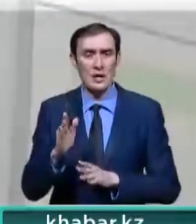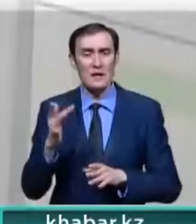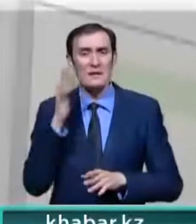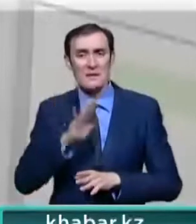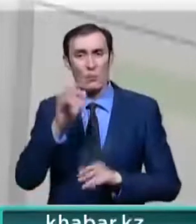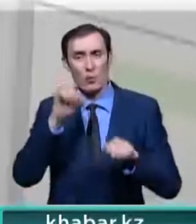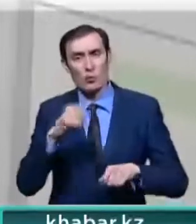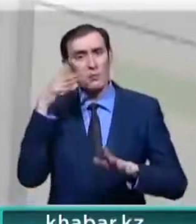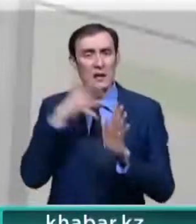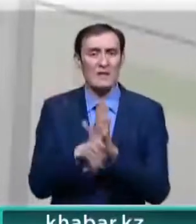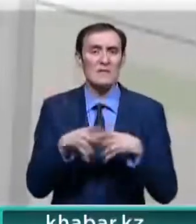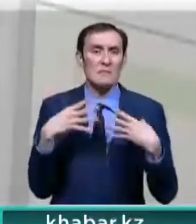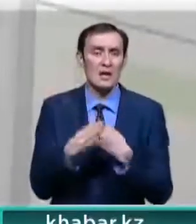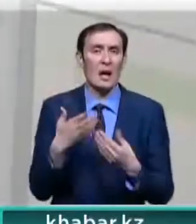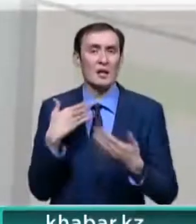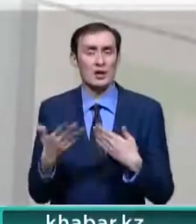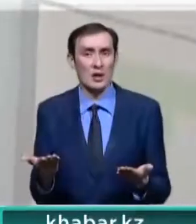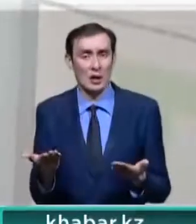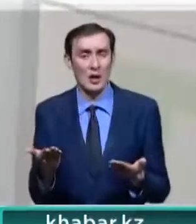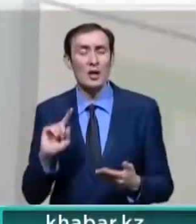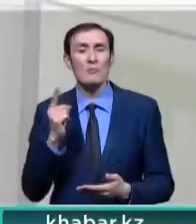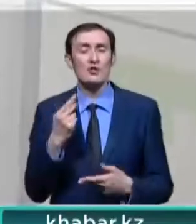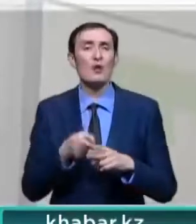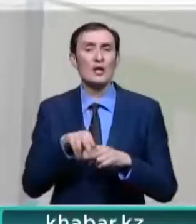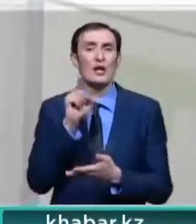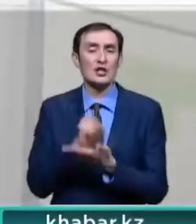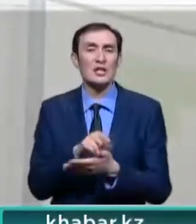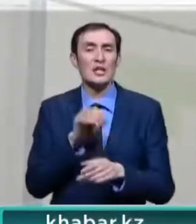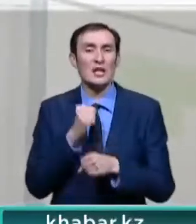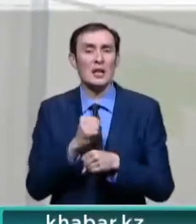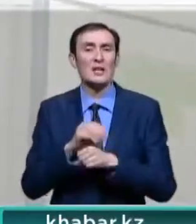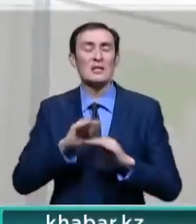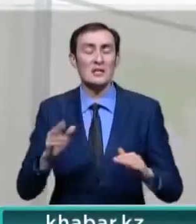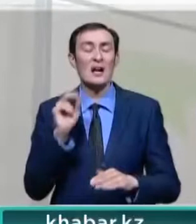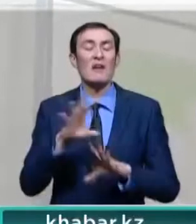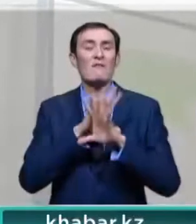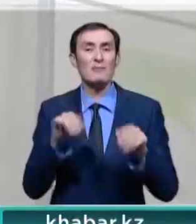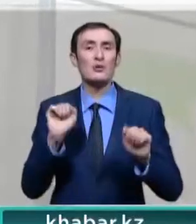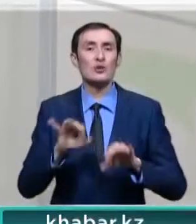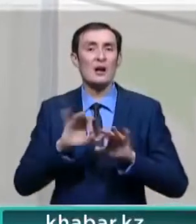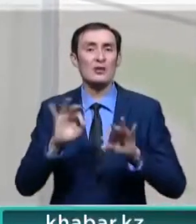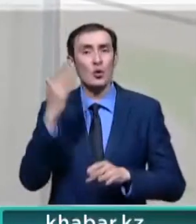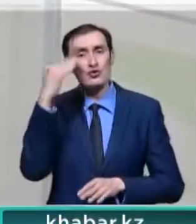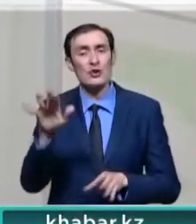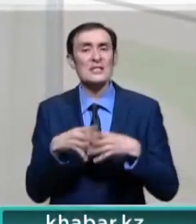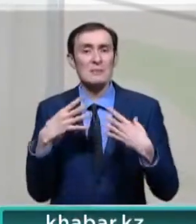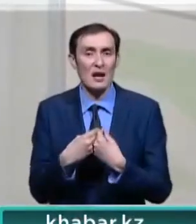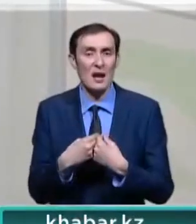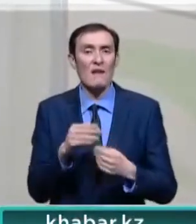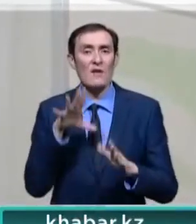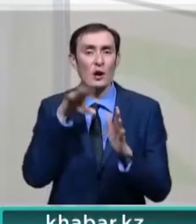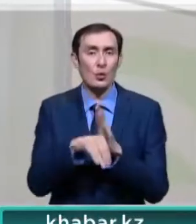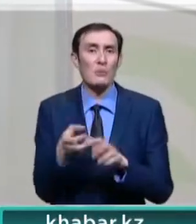могут разобраться в семейных отношениях почему это должны делать дети как вообще можно рассказывать о чужой семье в